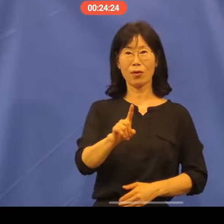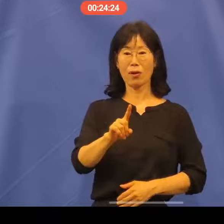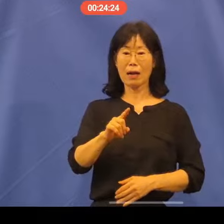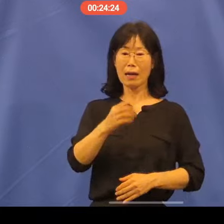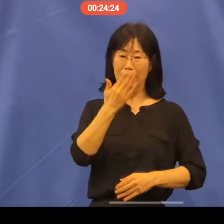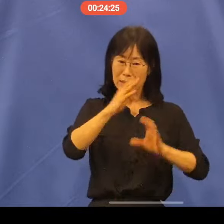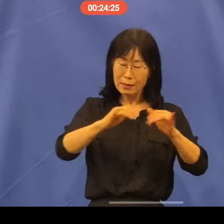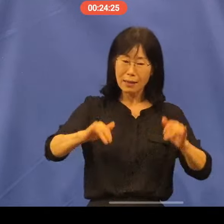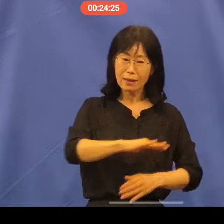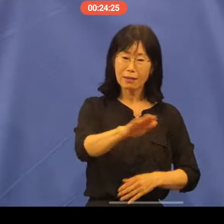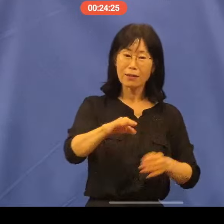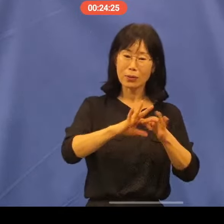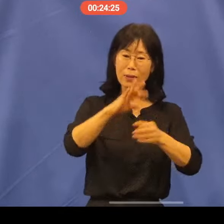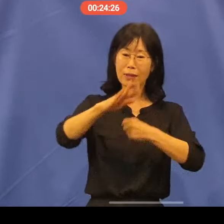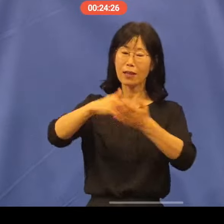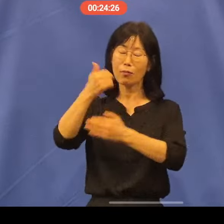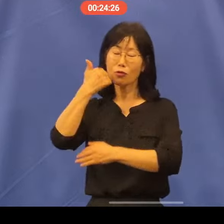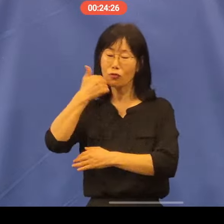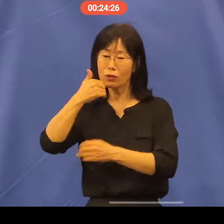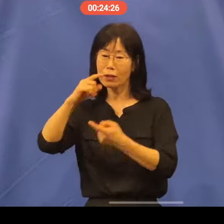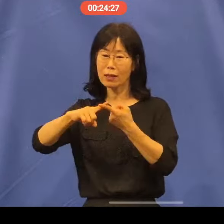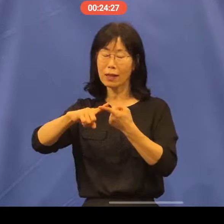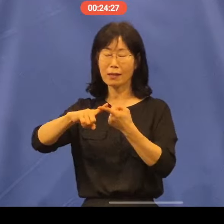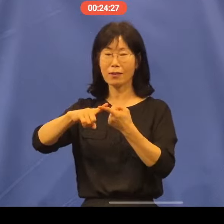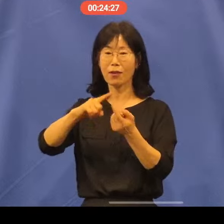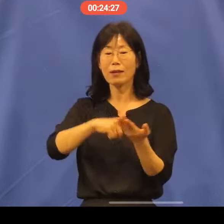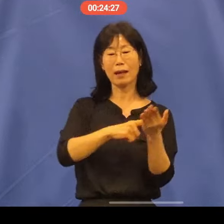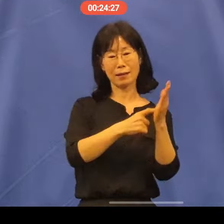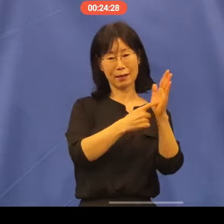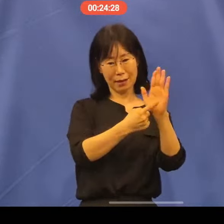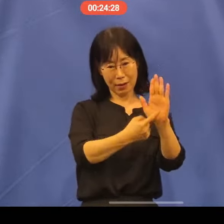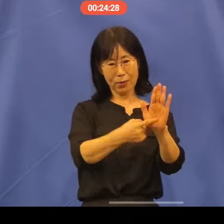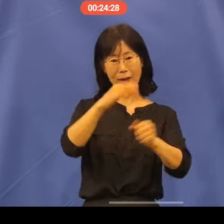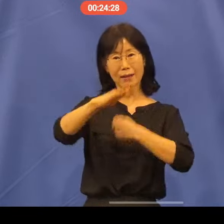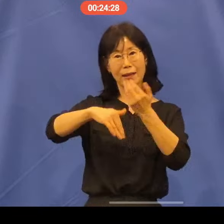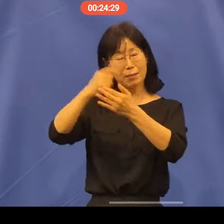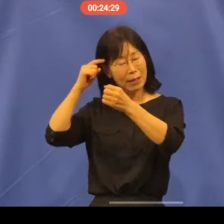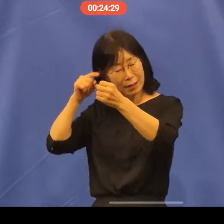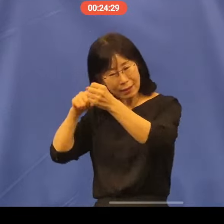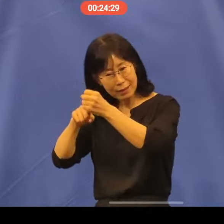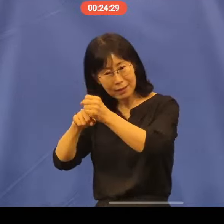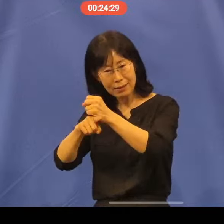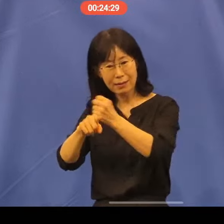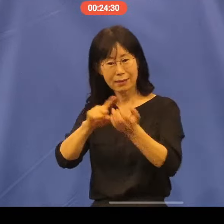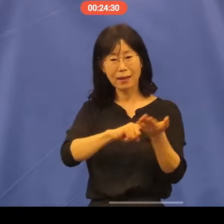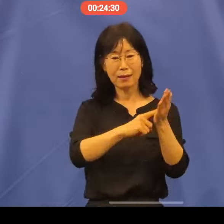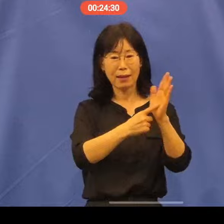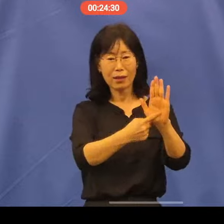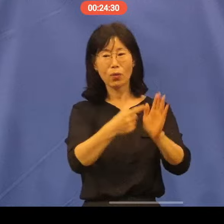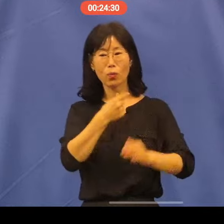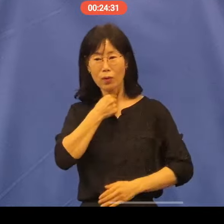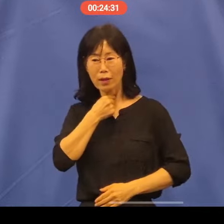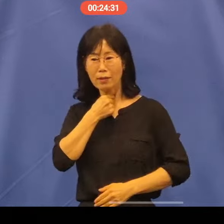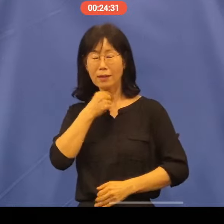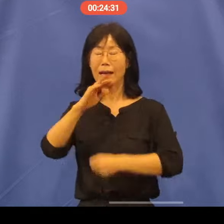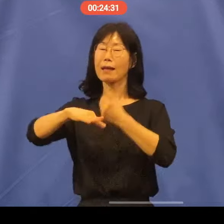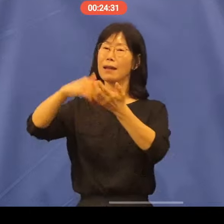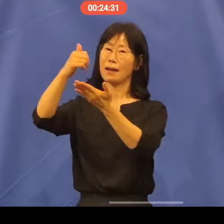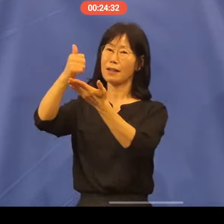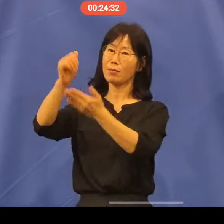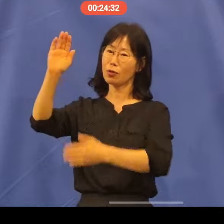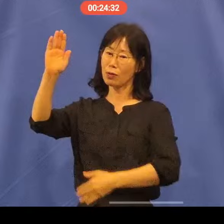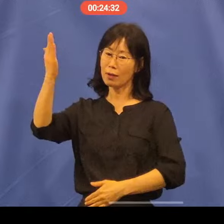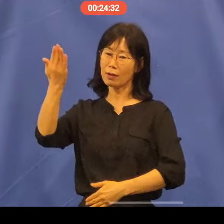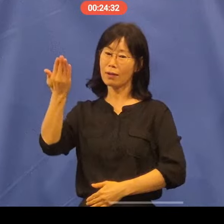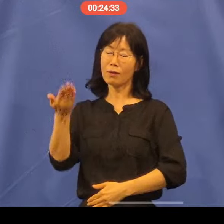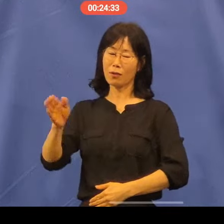누구이신가를 드러내고 모든 만민을 구원하시려고 하는 하나님의 뜻을, 계획을 그 백성을 통해 드러내기를 원하시는데, 그 백성들이 하나님을 놓쳐버린